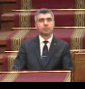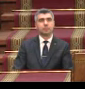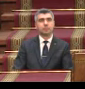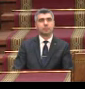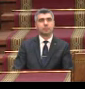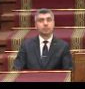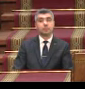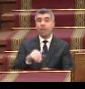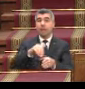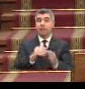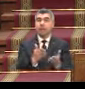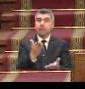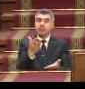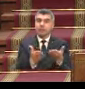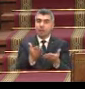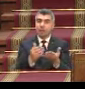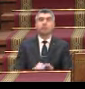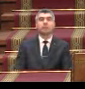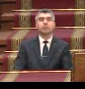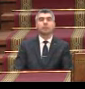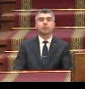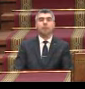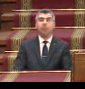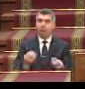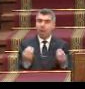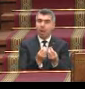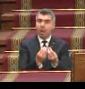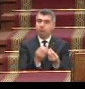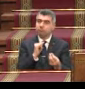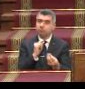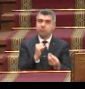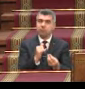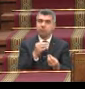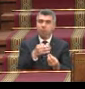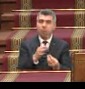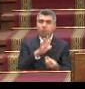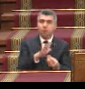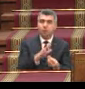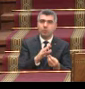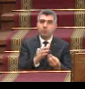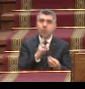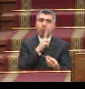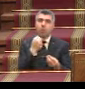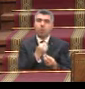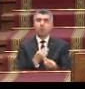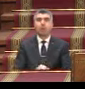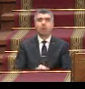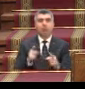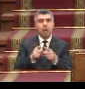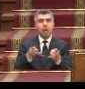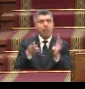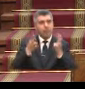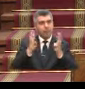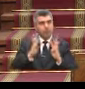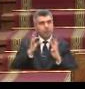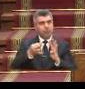إننا في الفريق الاستقلالي للوحدة والتعادلية كشريك أساسي في الأغلبية الحكومية نسجل بارتياح التفاعل